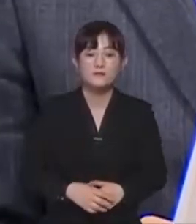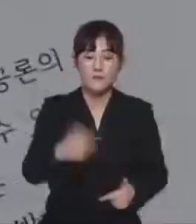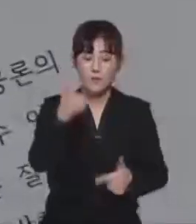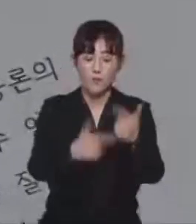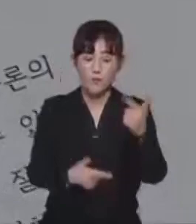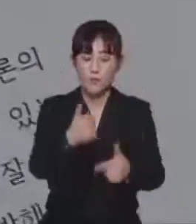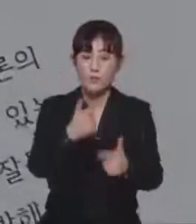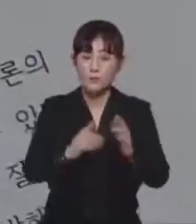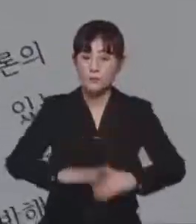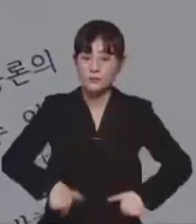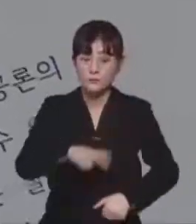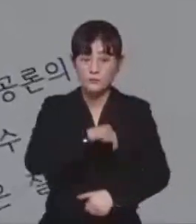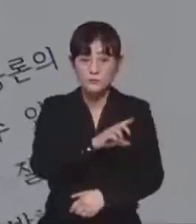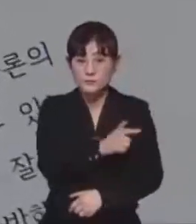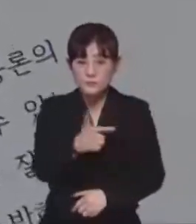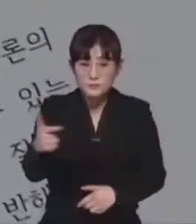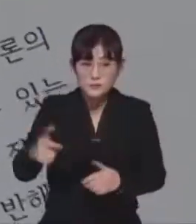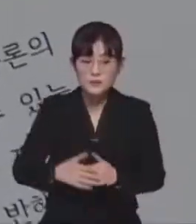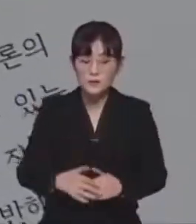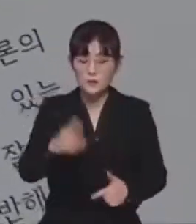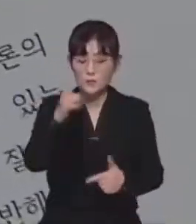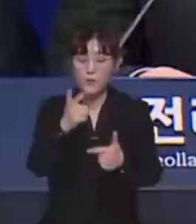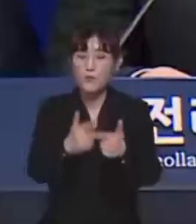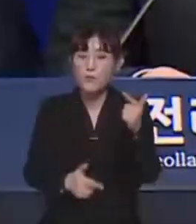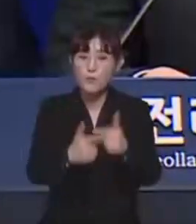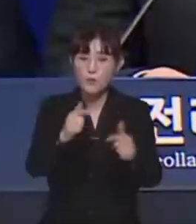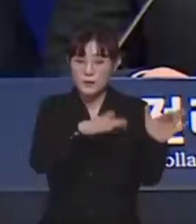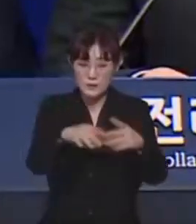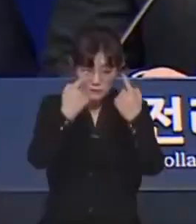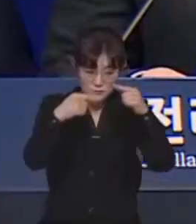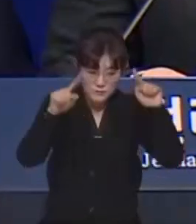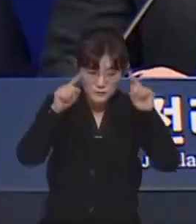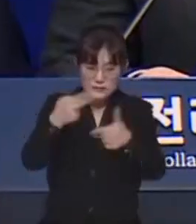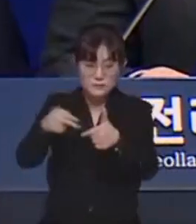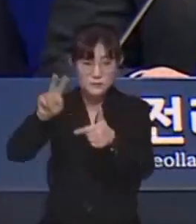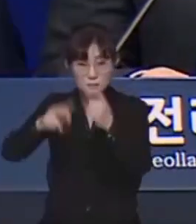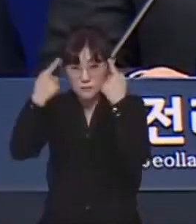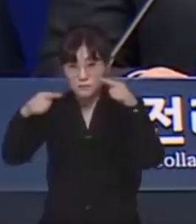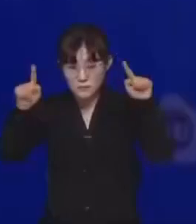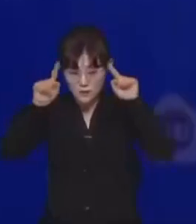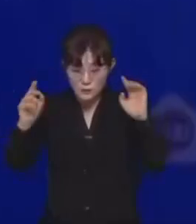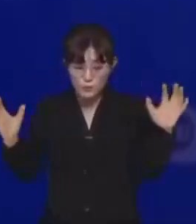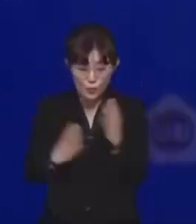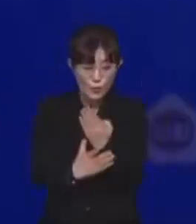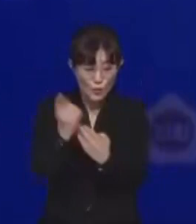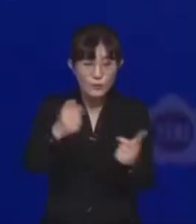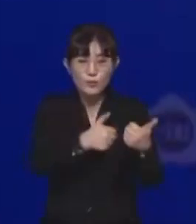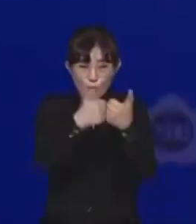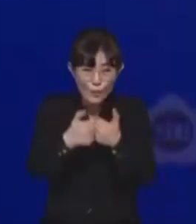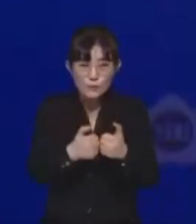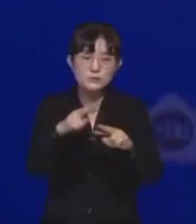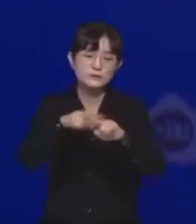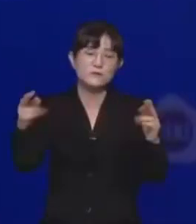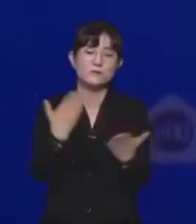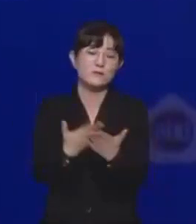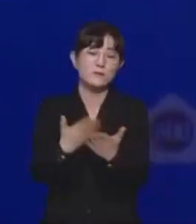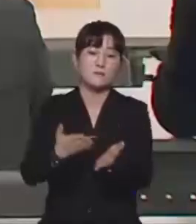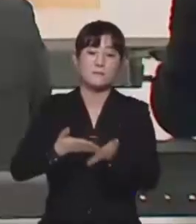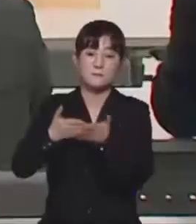둔 전남도 의원들이 목포 해양대와 인천대에게 통합 논의를 철회해달라고